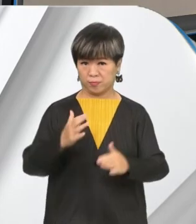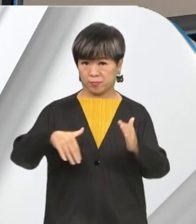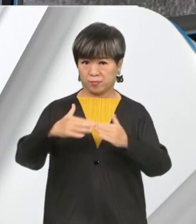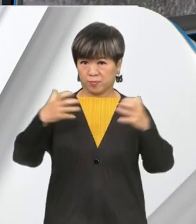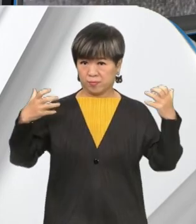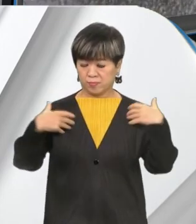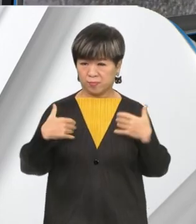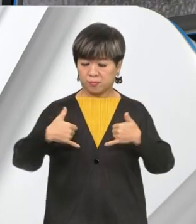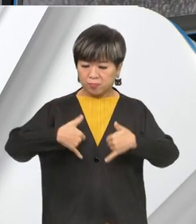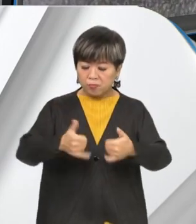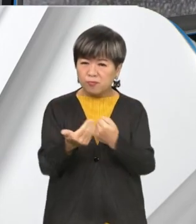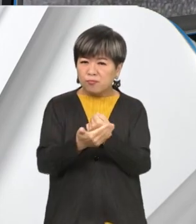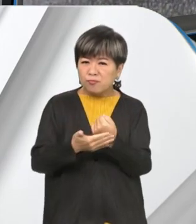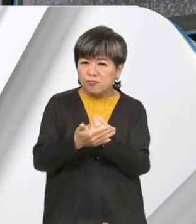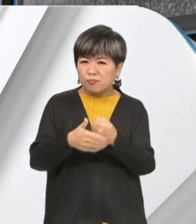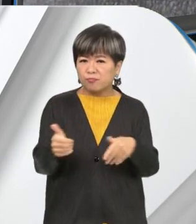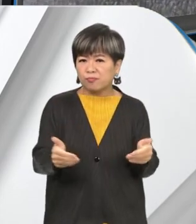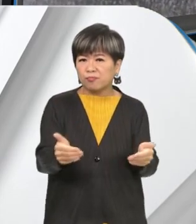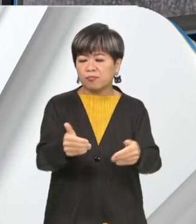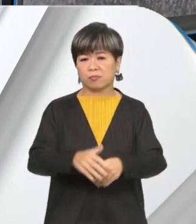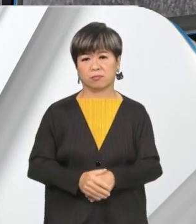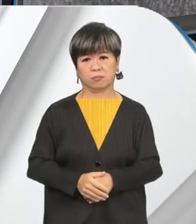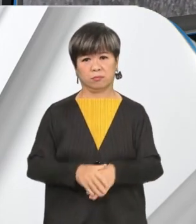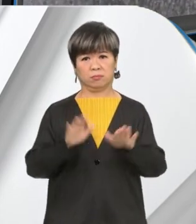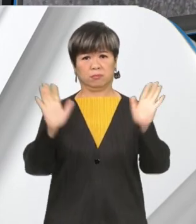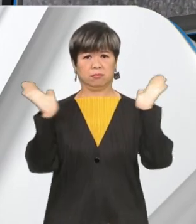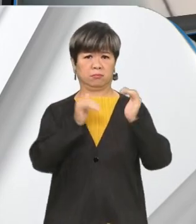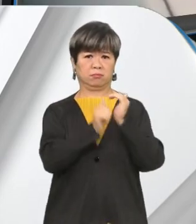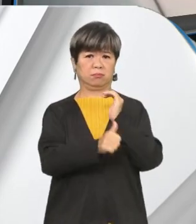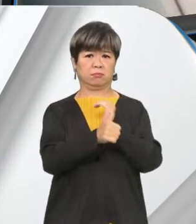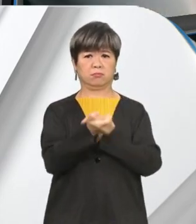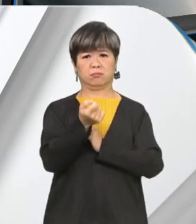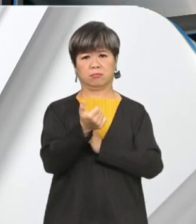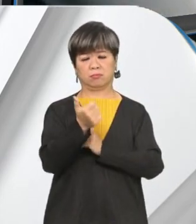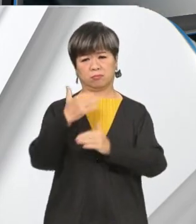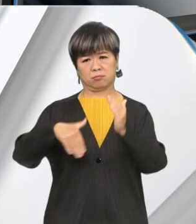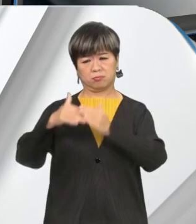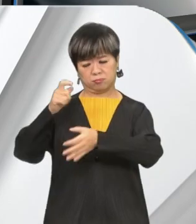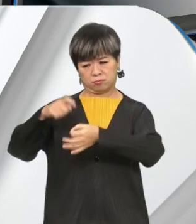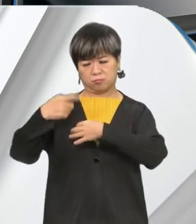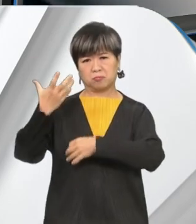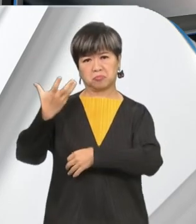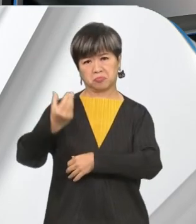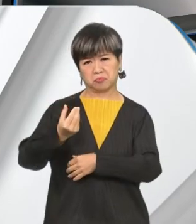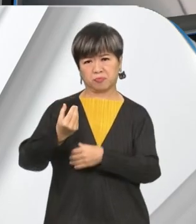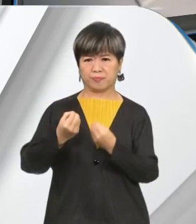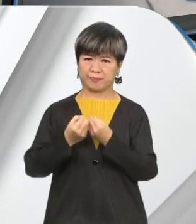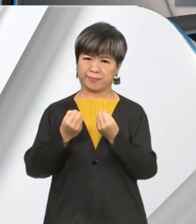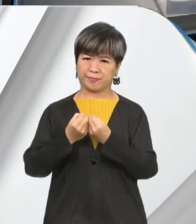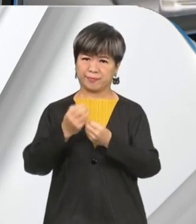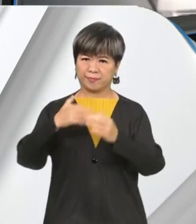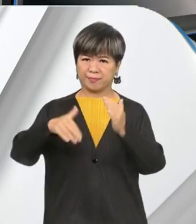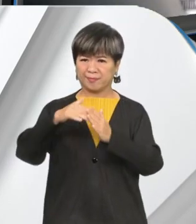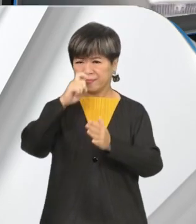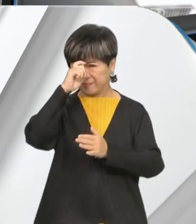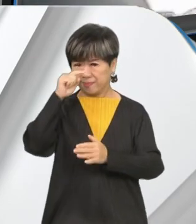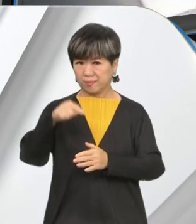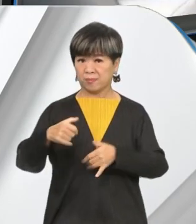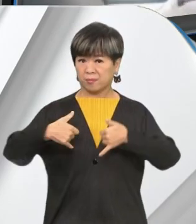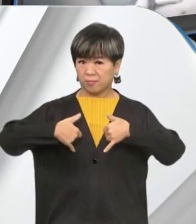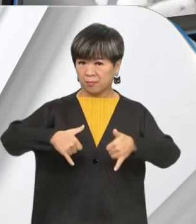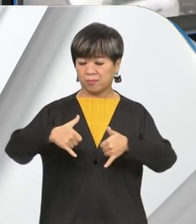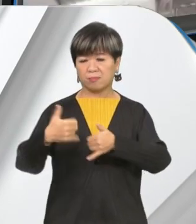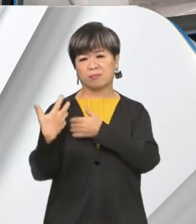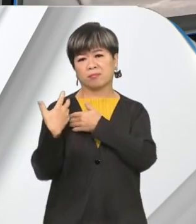校来进行套路养护。不过因为少子化，学校的商业少加安多。校方就希望同亚条